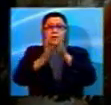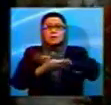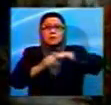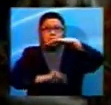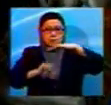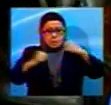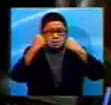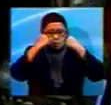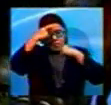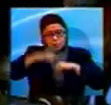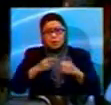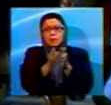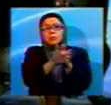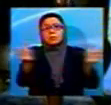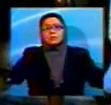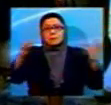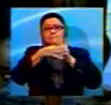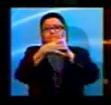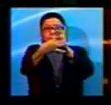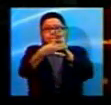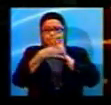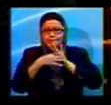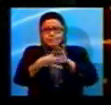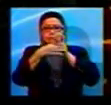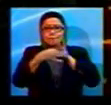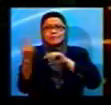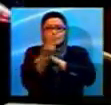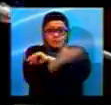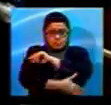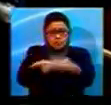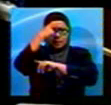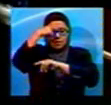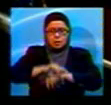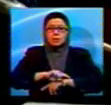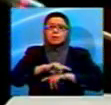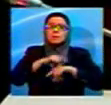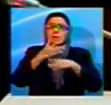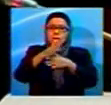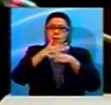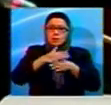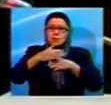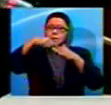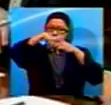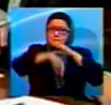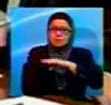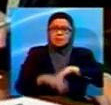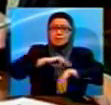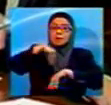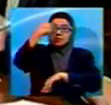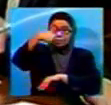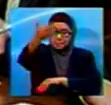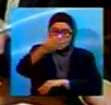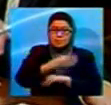memperluaskan kerjasama dua Hala dalam perkongsian komprehensif pada masa akan datang malah percaya hubungan bilateral yang